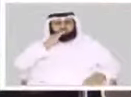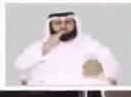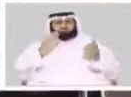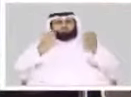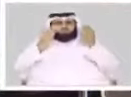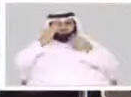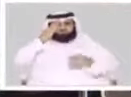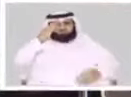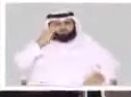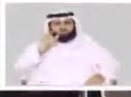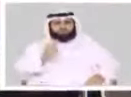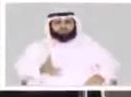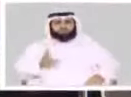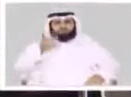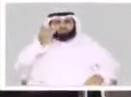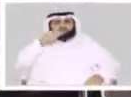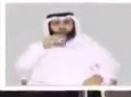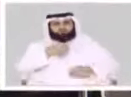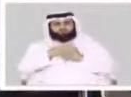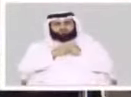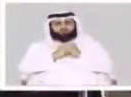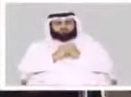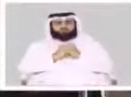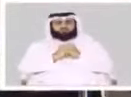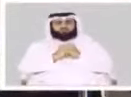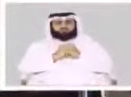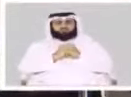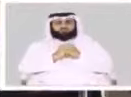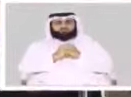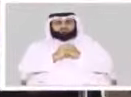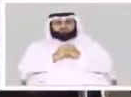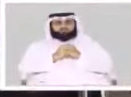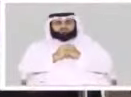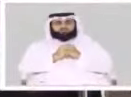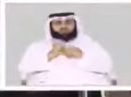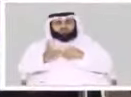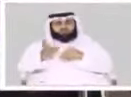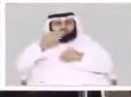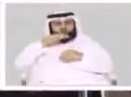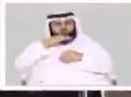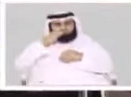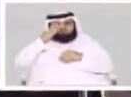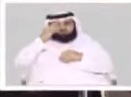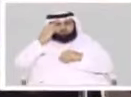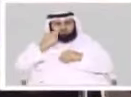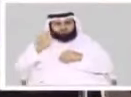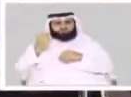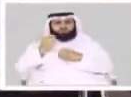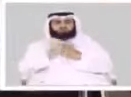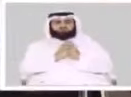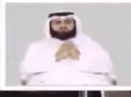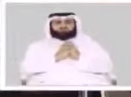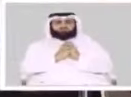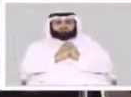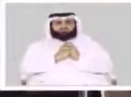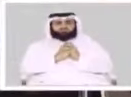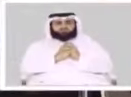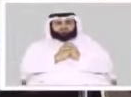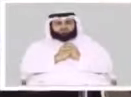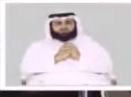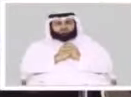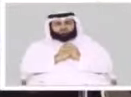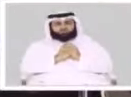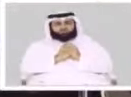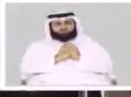العالمين، والصلاة والسلام على أشرف الأنبياء وسيد المرسلين، سيدنا ونبينا وإمامنا محمد صلى